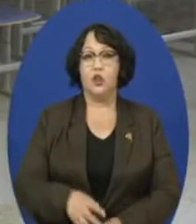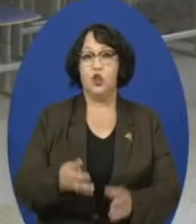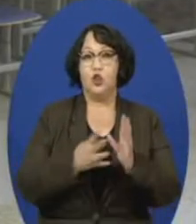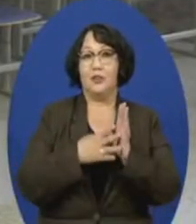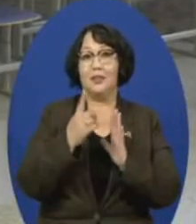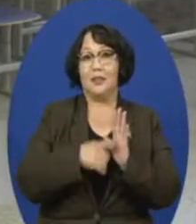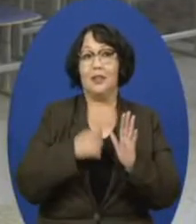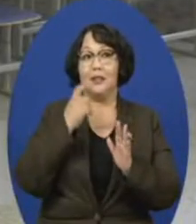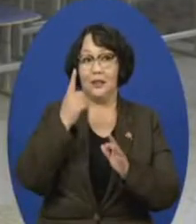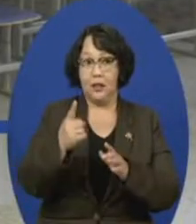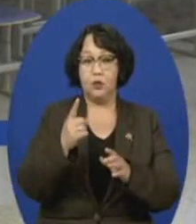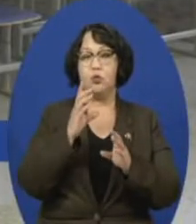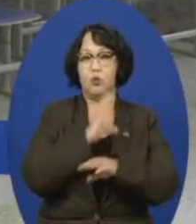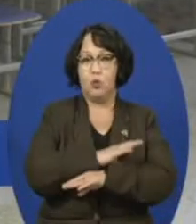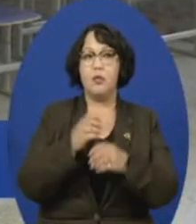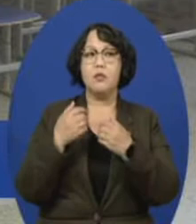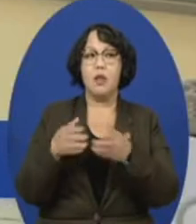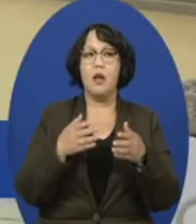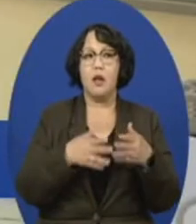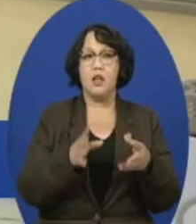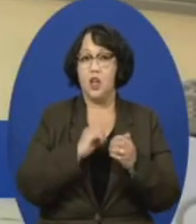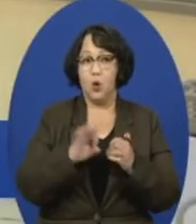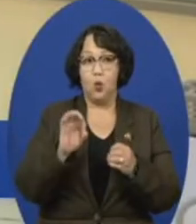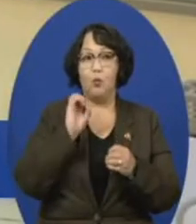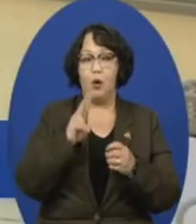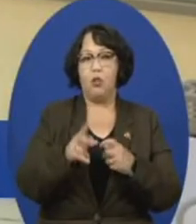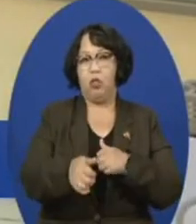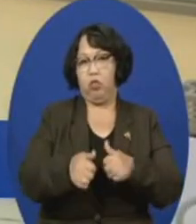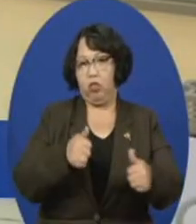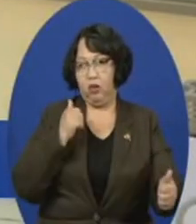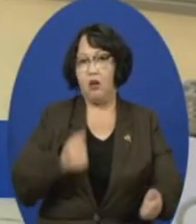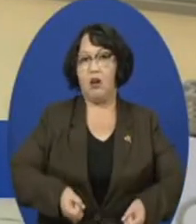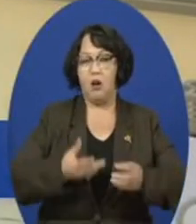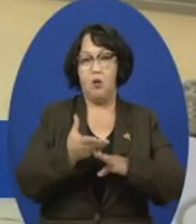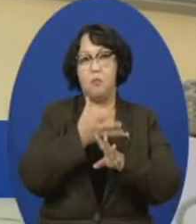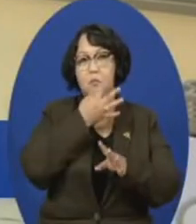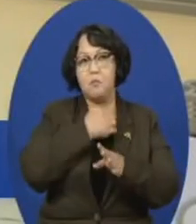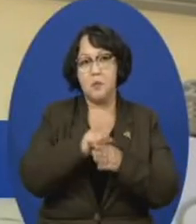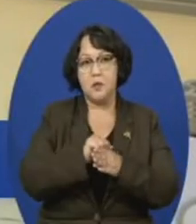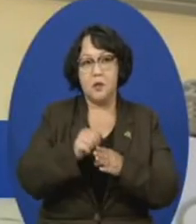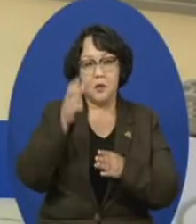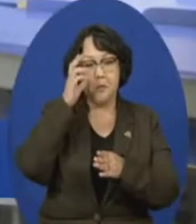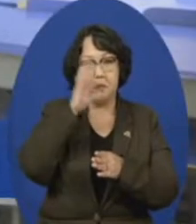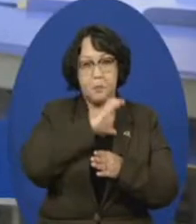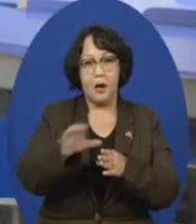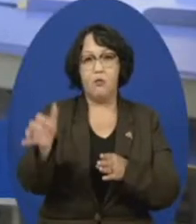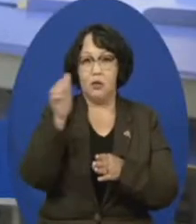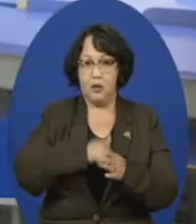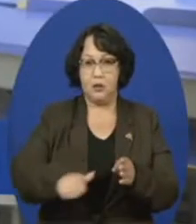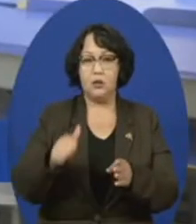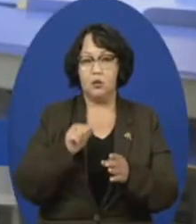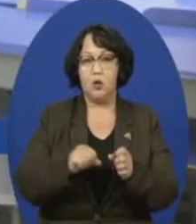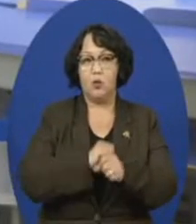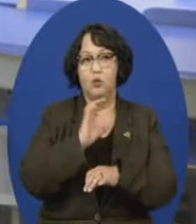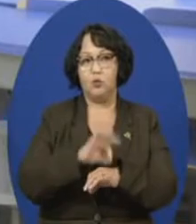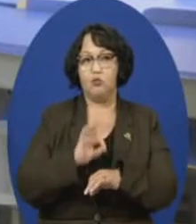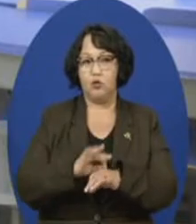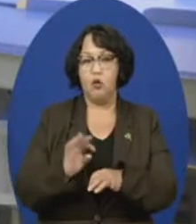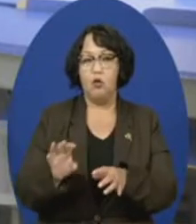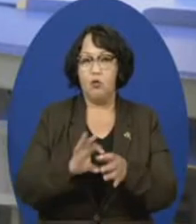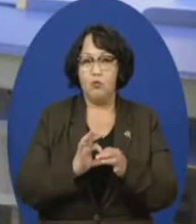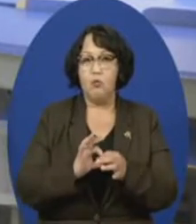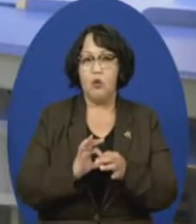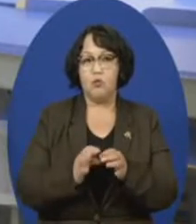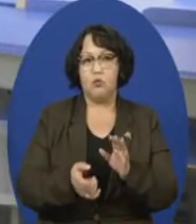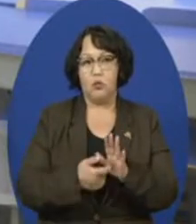Энэ хичээлийн жид сурагчид танхимаар хичээлэх боломжийг бүрдүүлэхгүй бол хоцрогдол их гарна. Тиймээс бэлтгэл ажлыг боловсролын байгууллагууд хангасан цаг тахлын халдварын